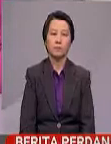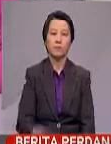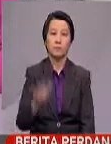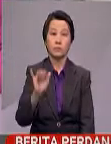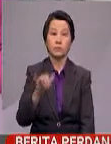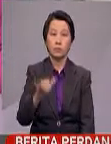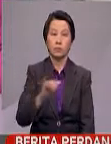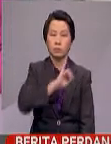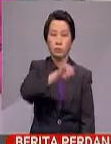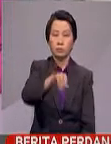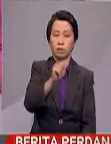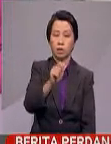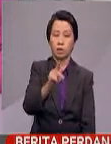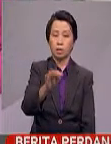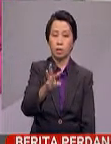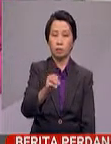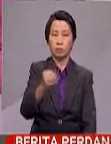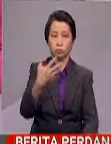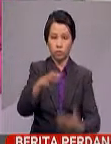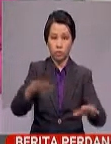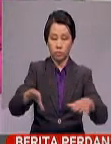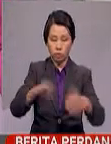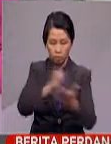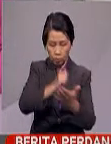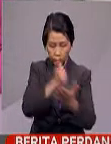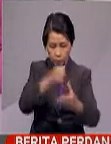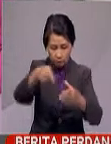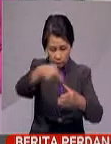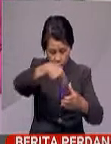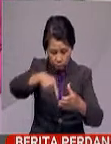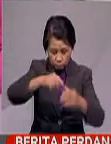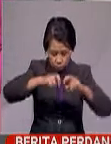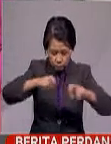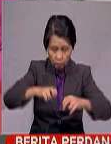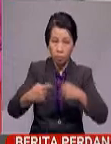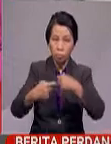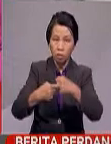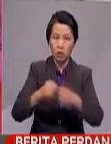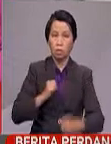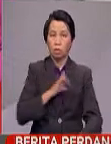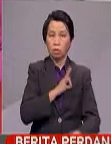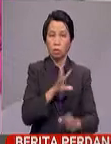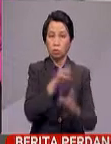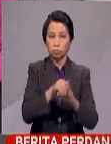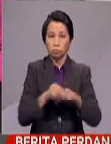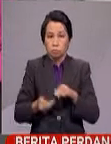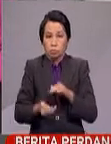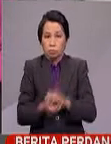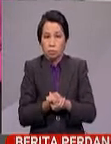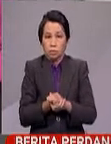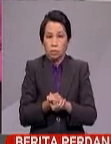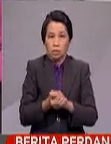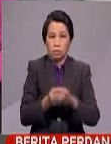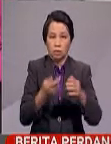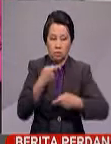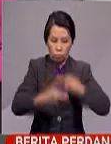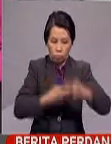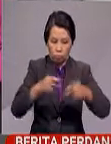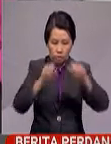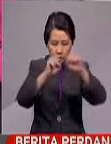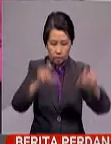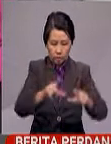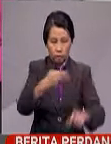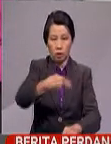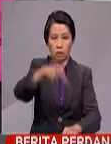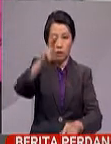Ya, dalam pada itu, JAKIM telah melaksanakan audit dalaman bagi menyiasat dakwaan bahawa kaki tangannya terlibat rasuah berhubung isu proses pensijilan